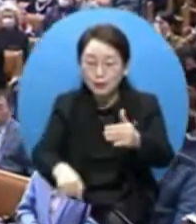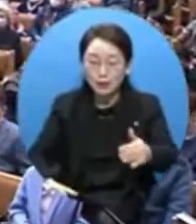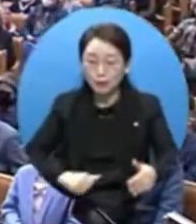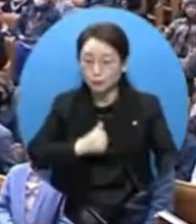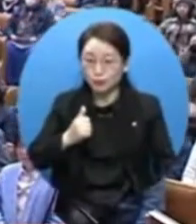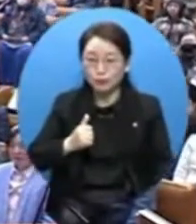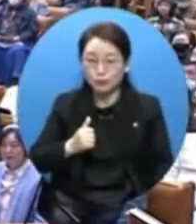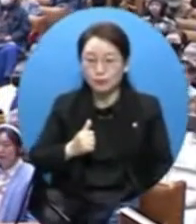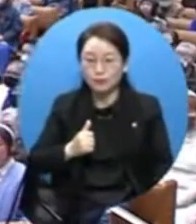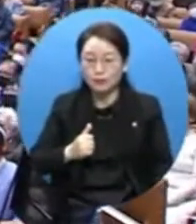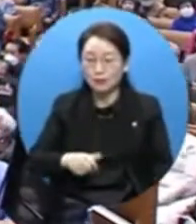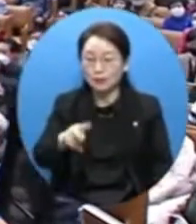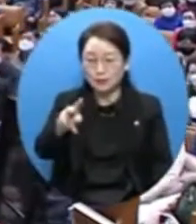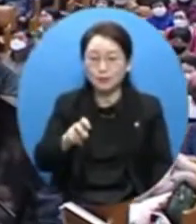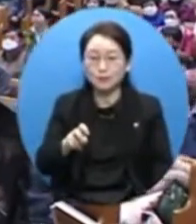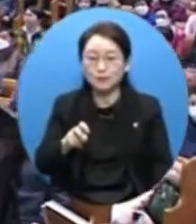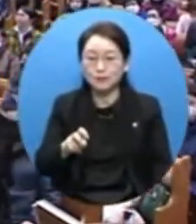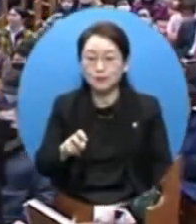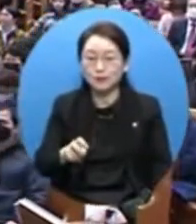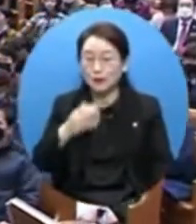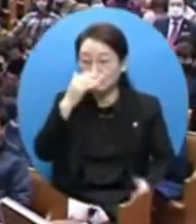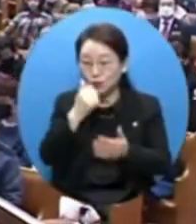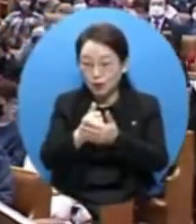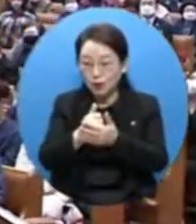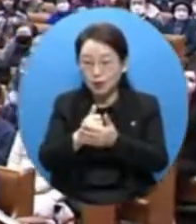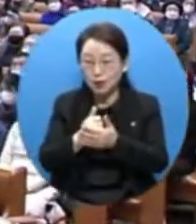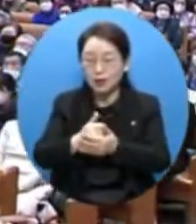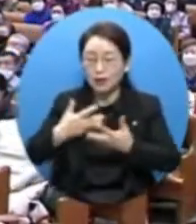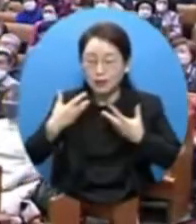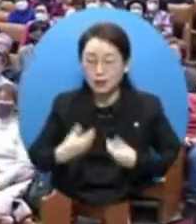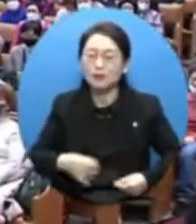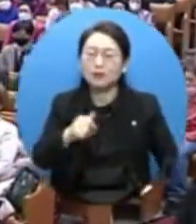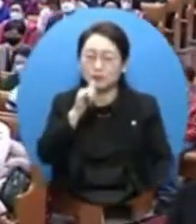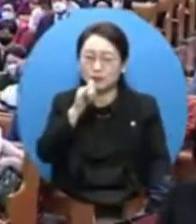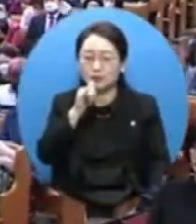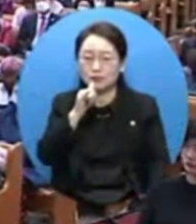있고 미움이 있고 죄가 있고 절망이 있습니다.